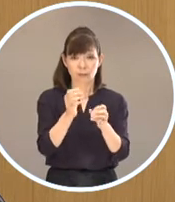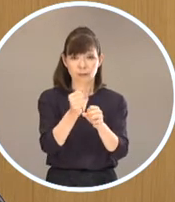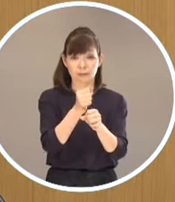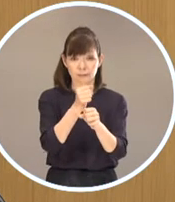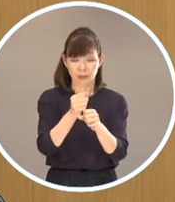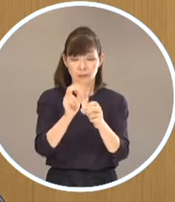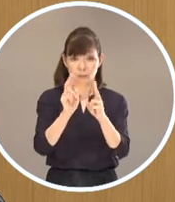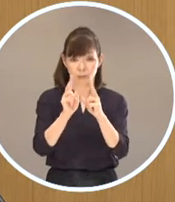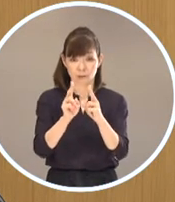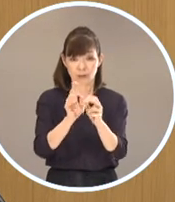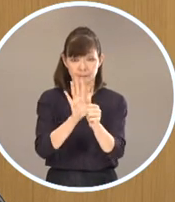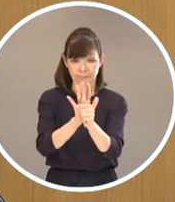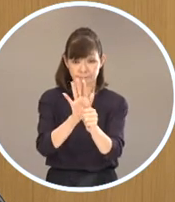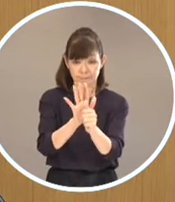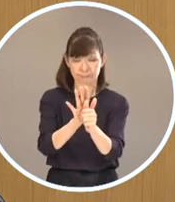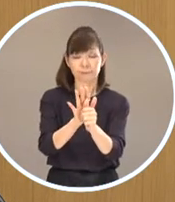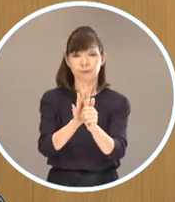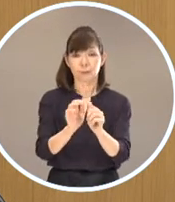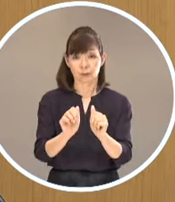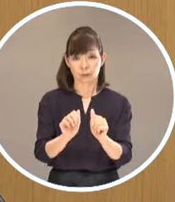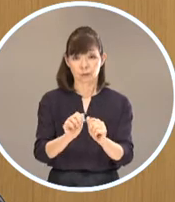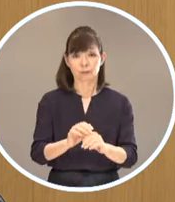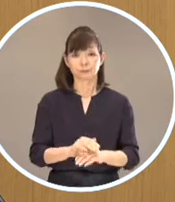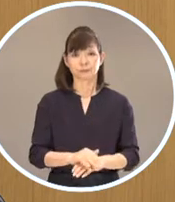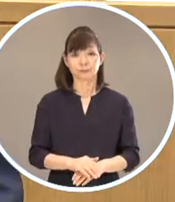かりと取り組んでまいりたいと考えております。